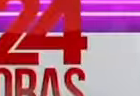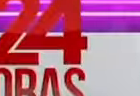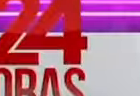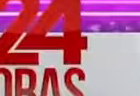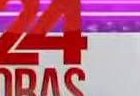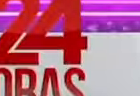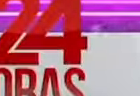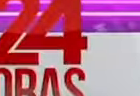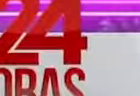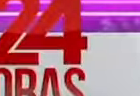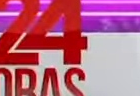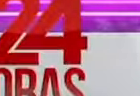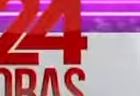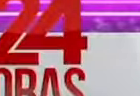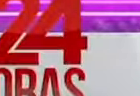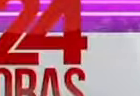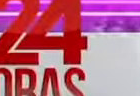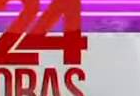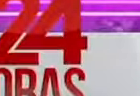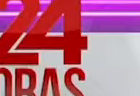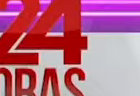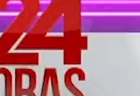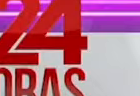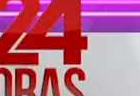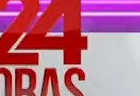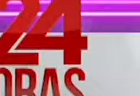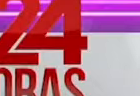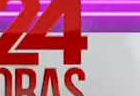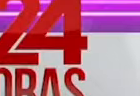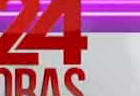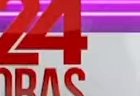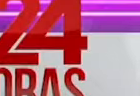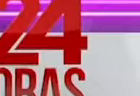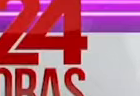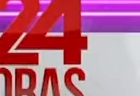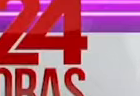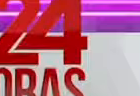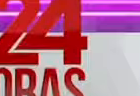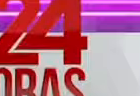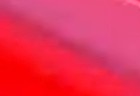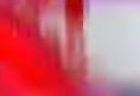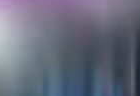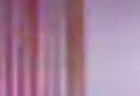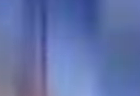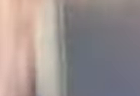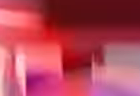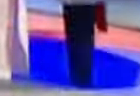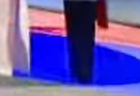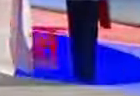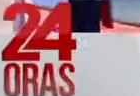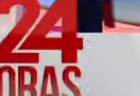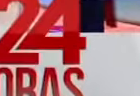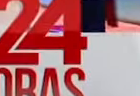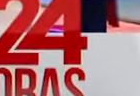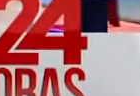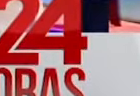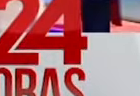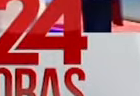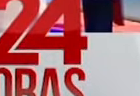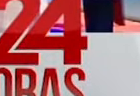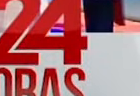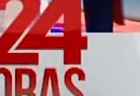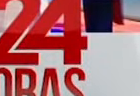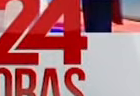time show na tahan ng pinakamasaya. Opisyal ng namaalam sa ere. Kapuso